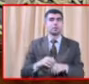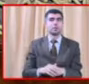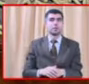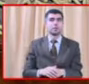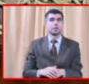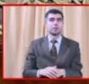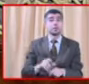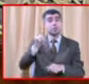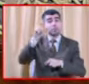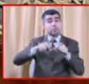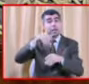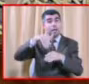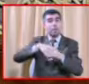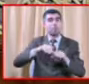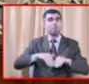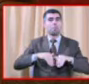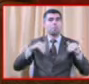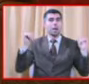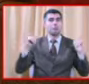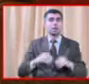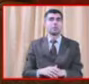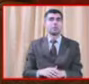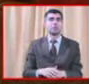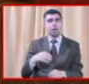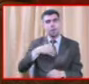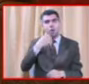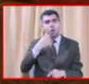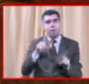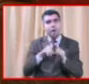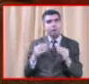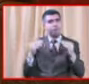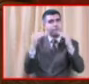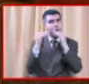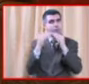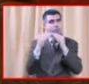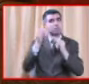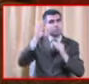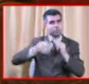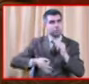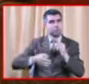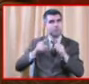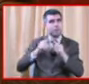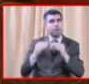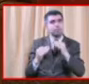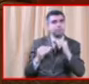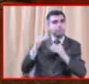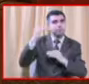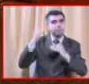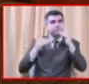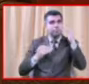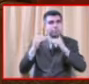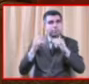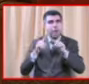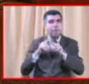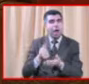السيدات والسادة النواب المحترمون، اولا احنا متفقين ان هناك تفاوتات وفوارق عديدة فيما يخص الولوج